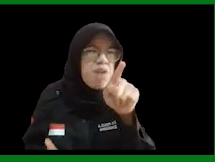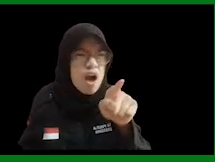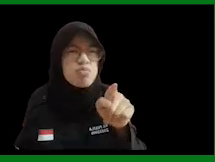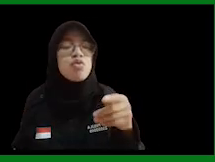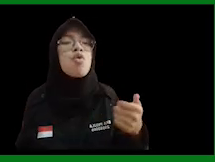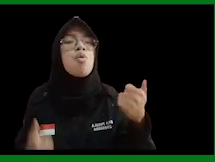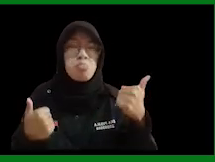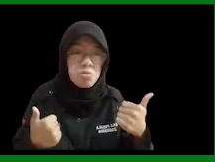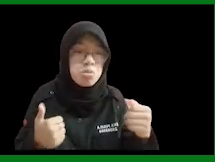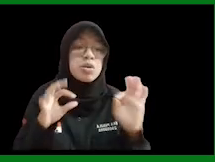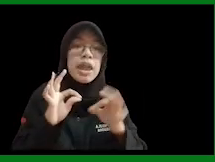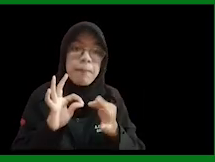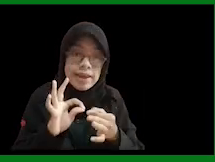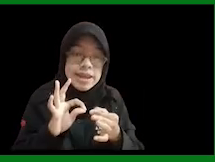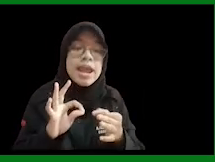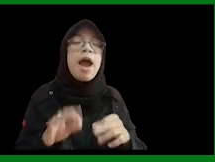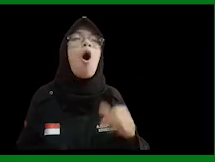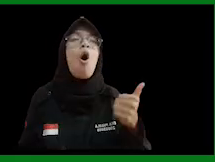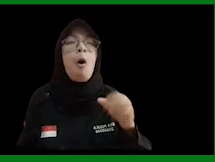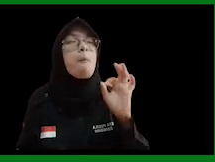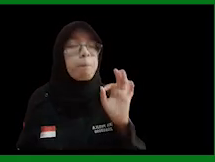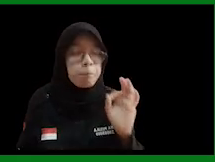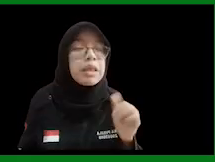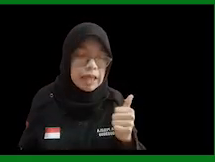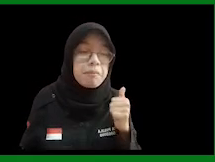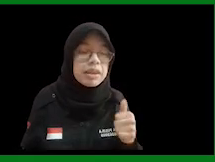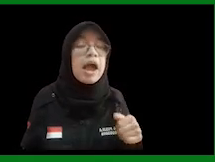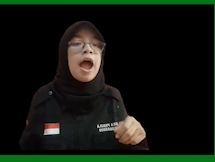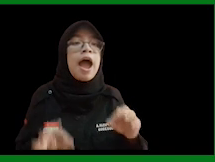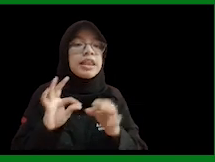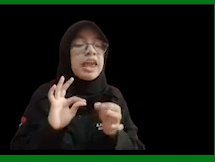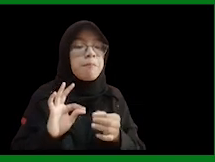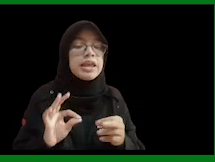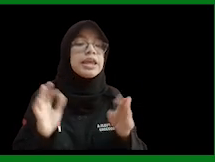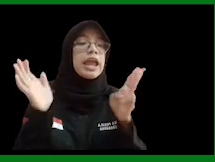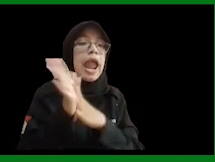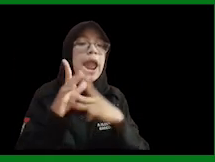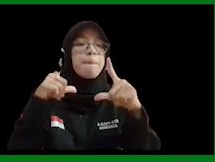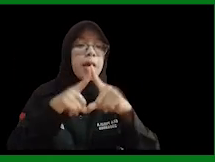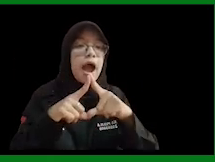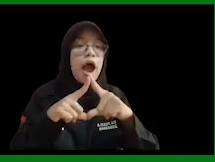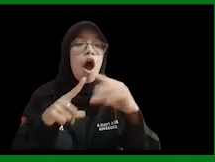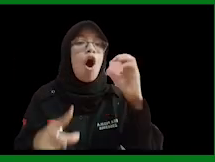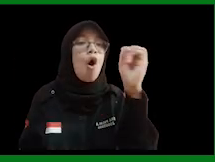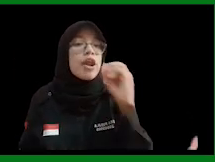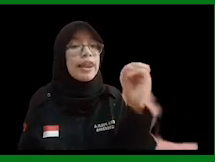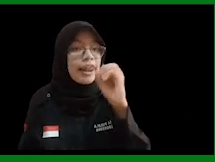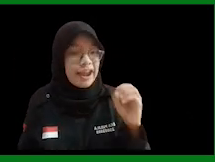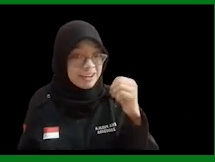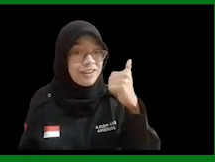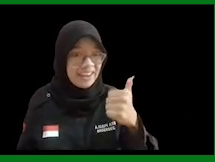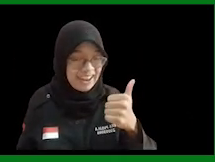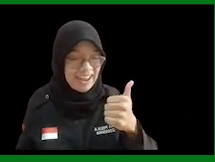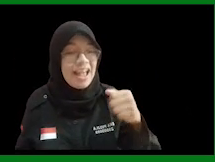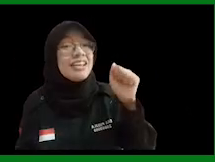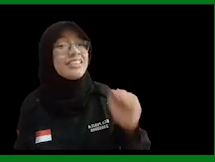Bagi Anda yang membutuhkan JBI Bisindo, pengadilan akan menyediakan JBI dari MARI secara daring bagi Anda dalam